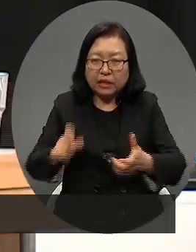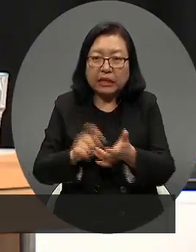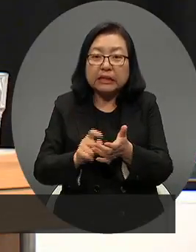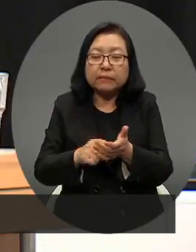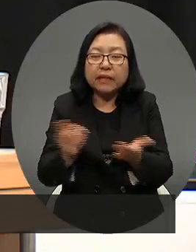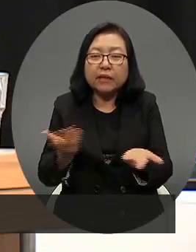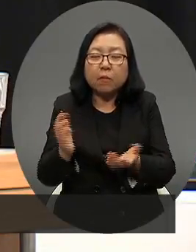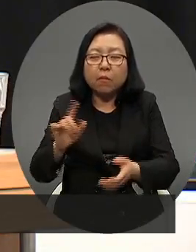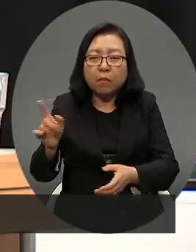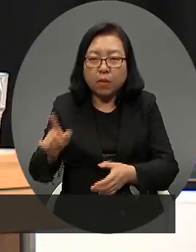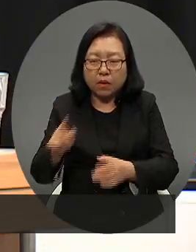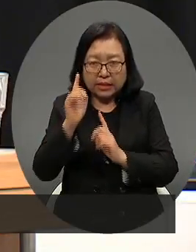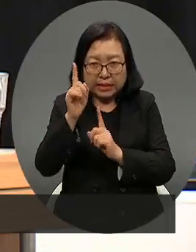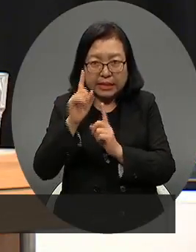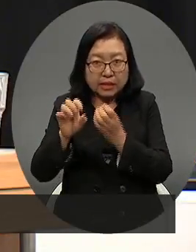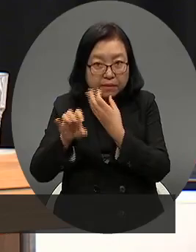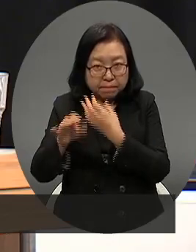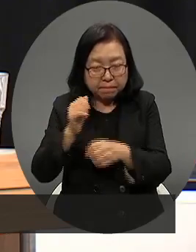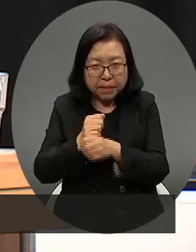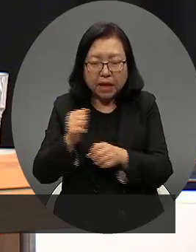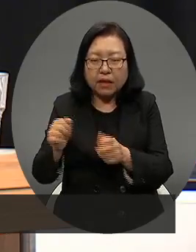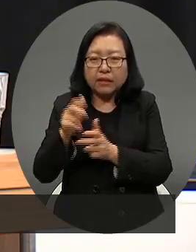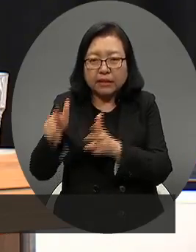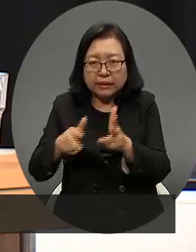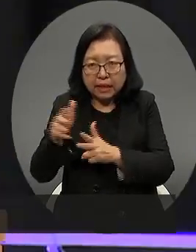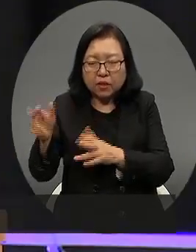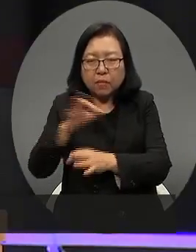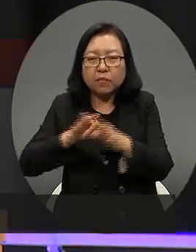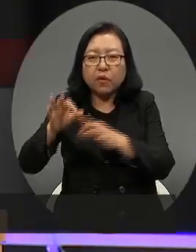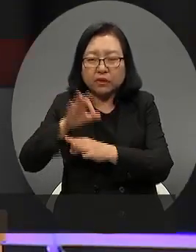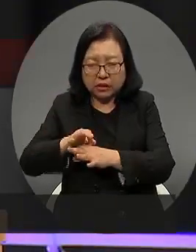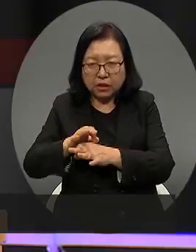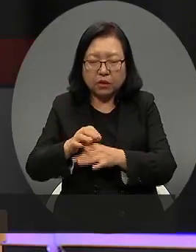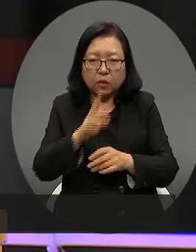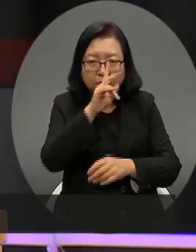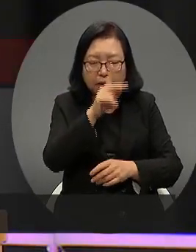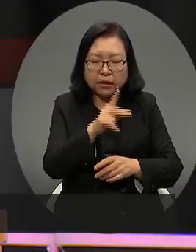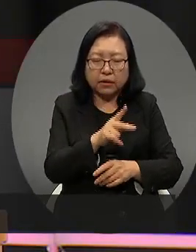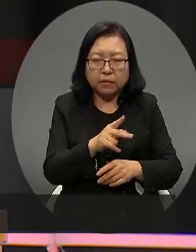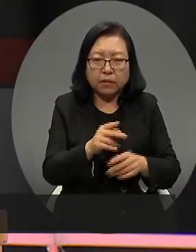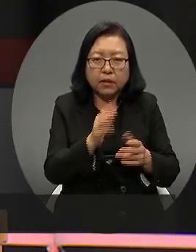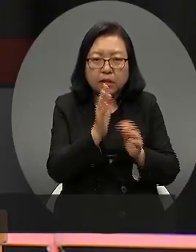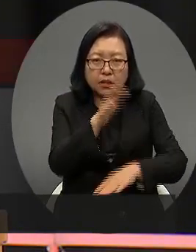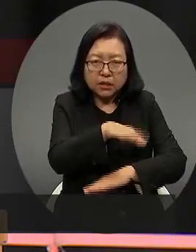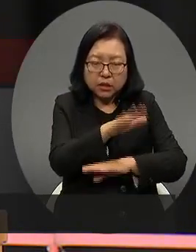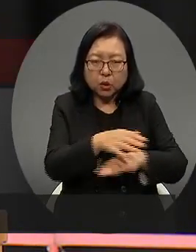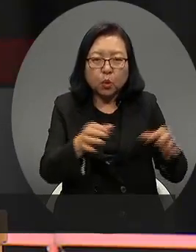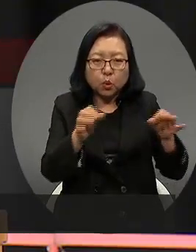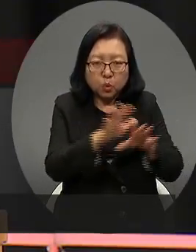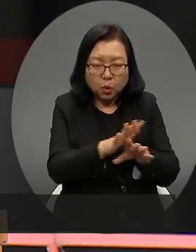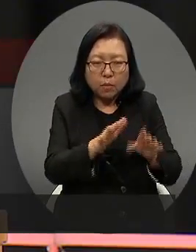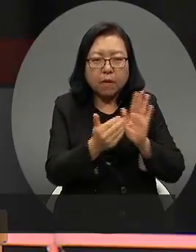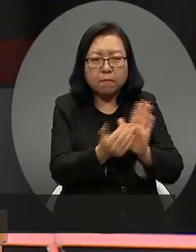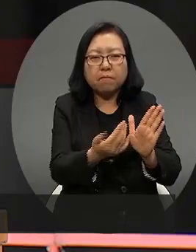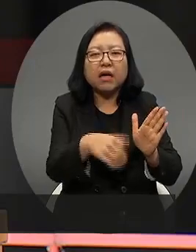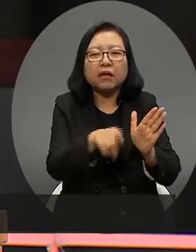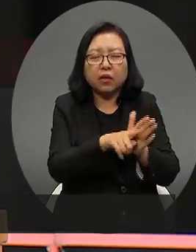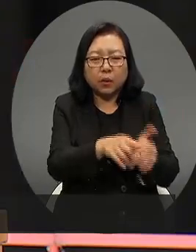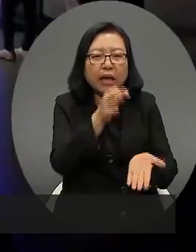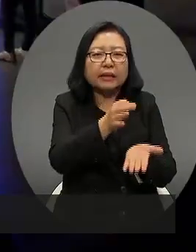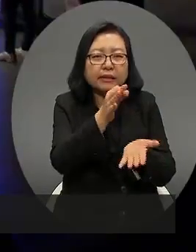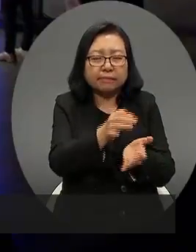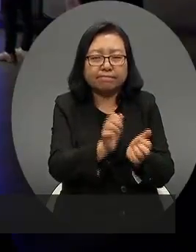산업단지와 기업 유치를 통한 경제회복을 박덕 후보는 농촌 소멸을 막기 위한 지방소멸 대응 기금 확대